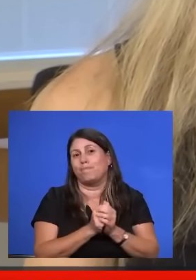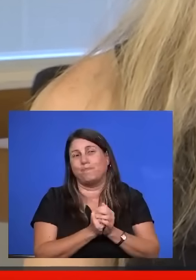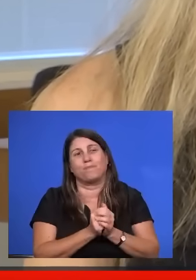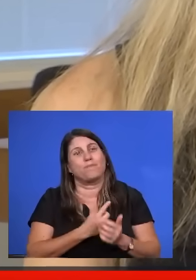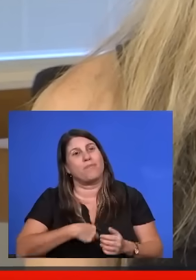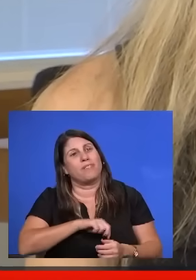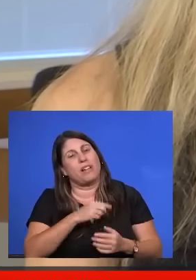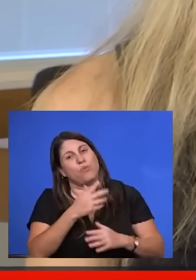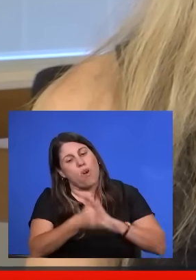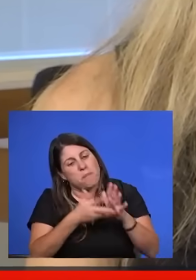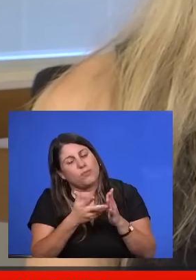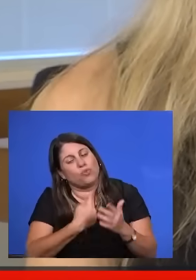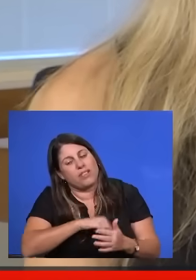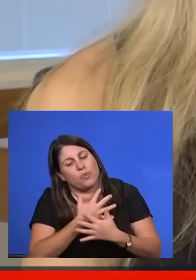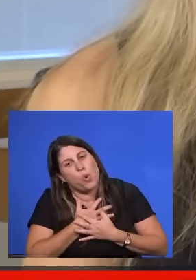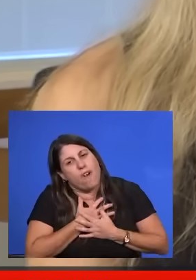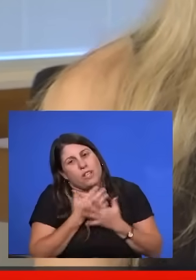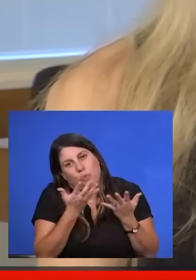אותו.